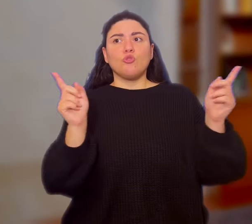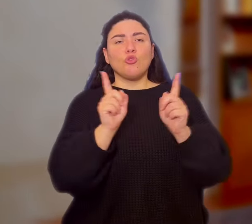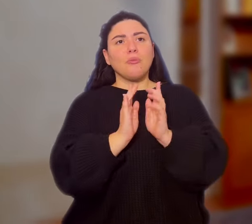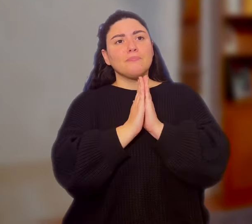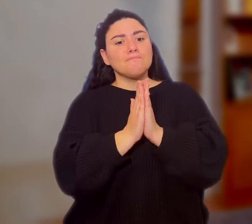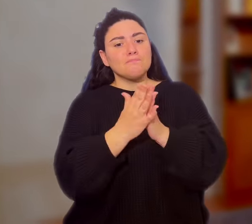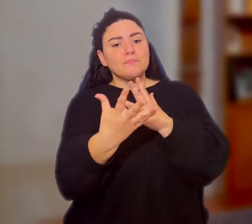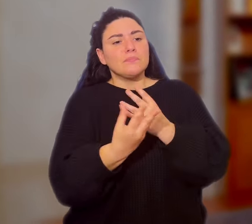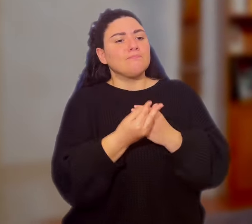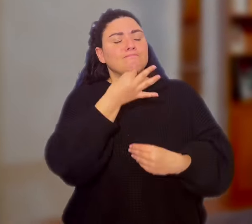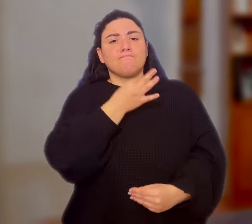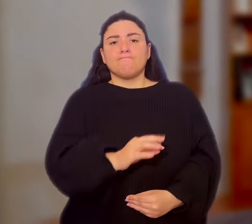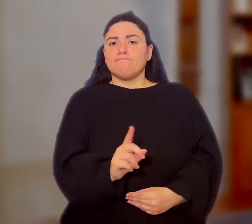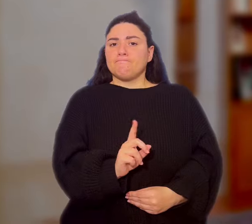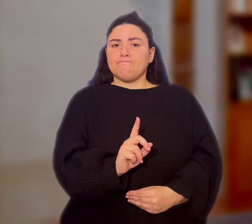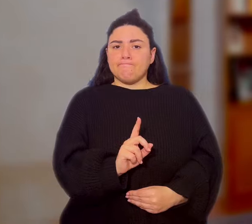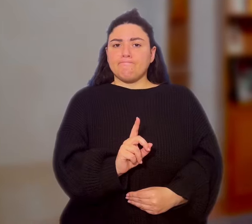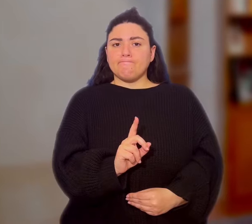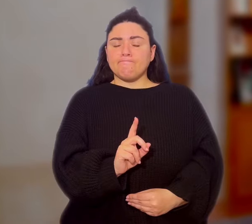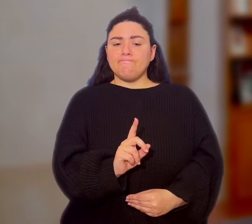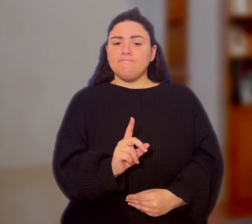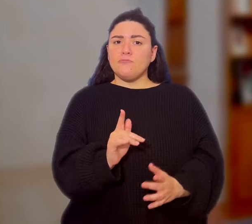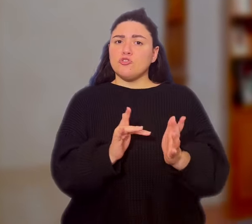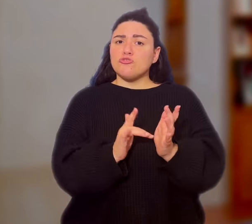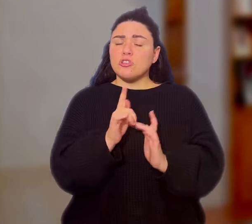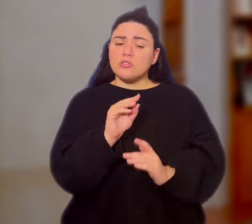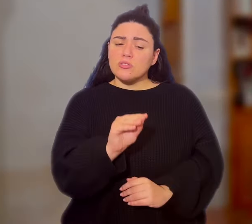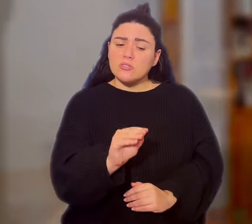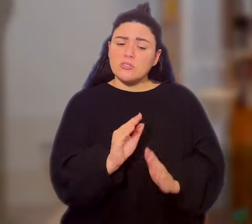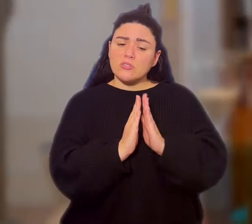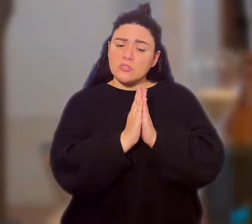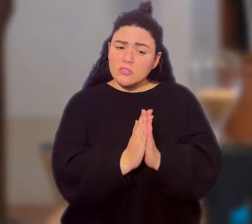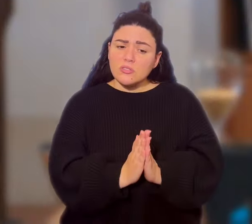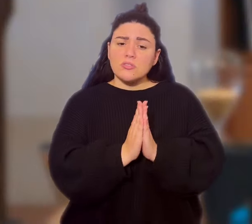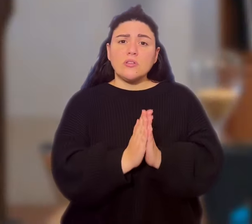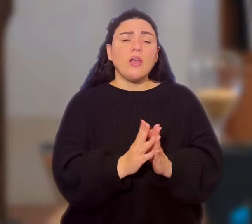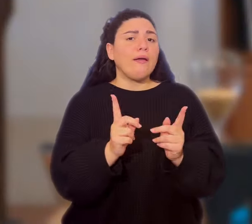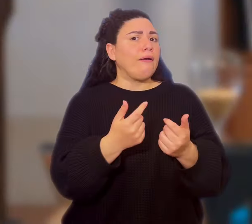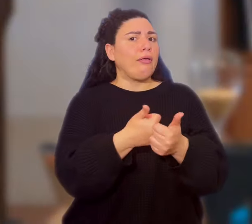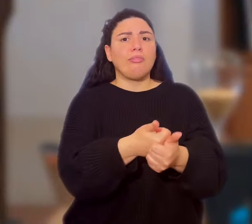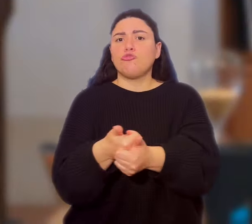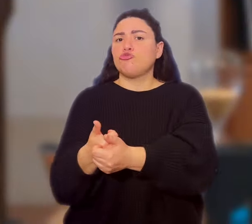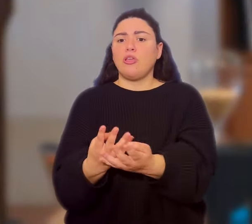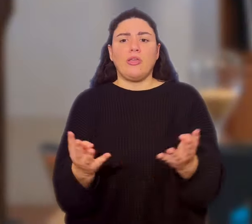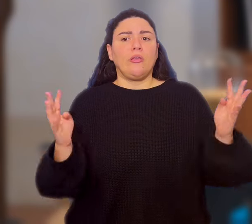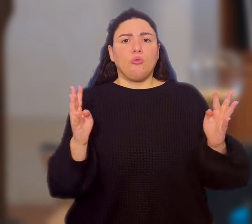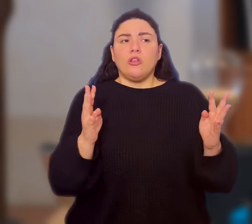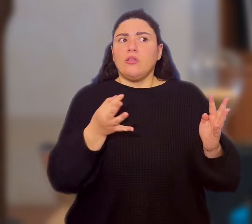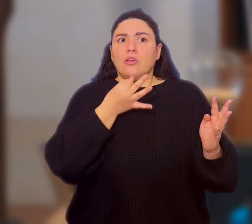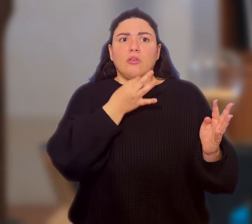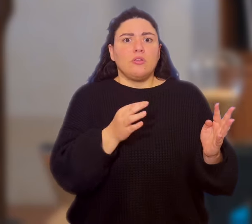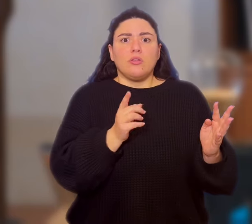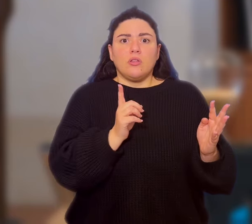lui dove nonostante la sua richiesta insistente non riescono a sostenere questo